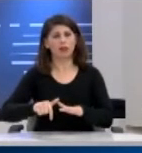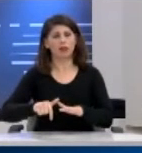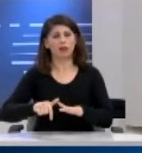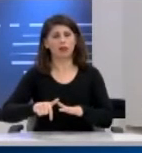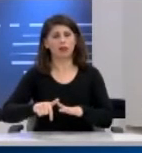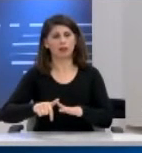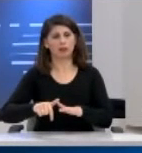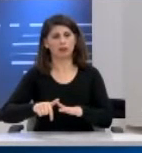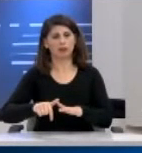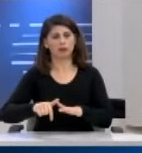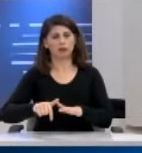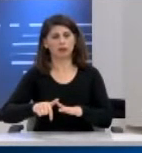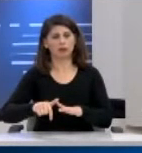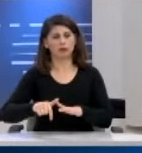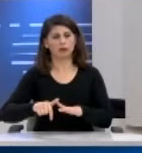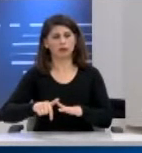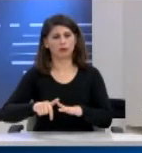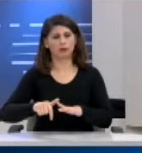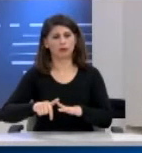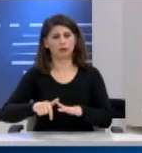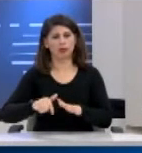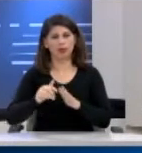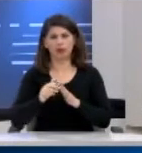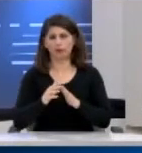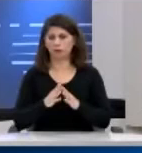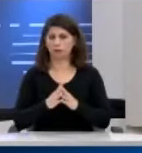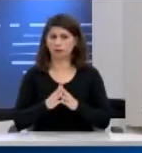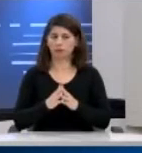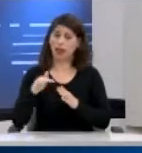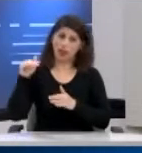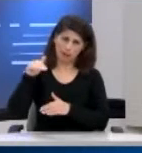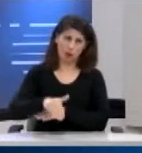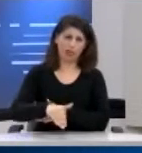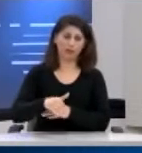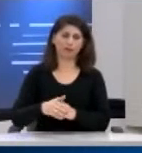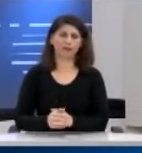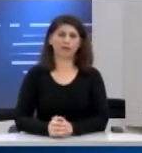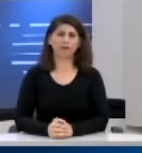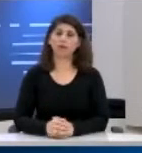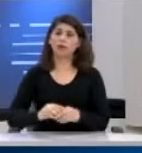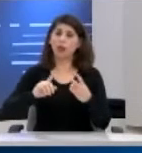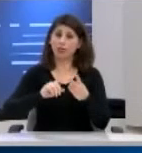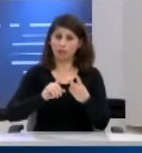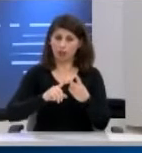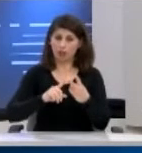18,5%. Δεύτερον, εργαστήκαμε